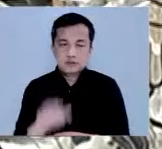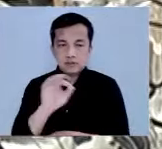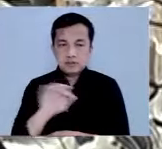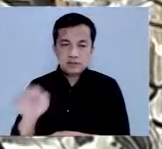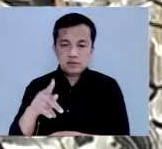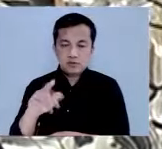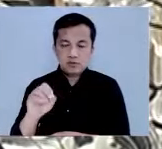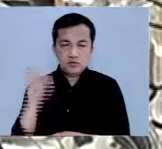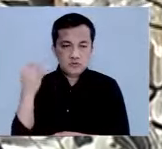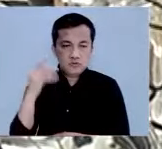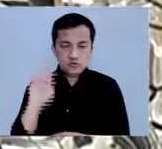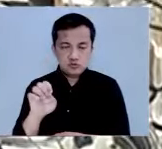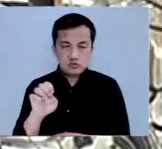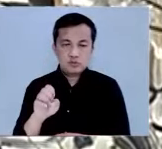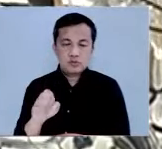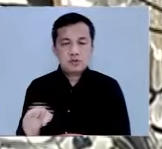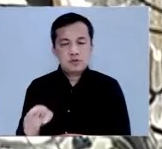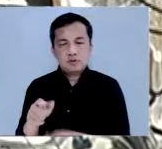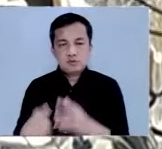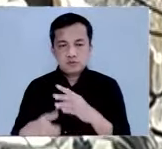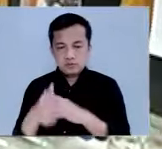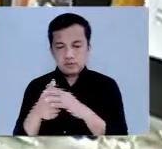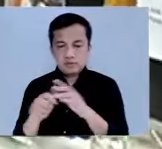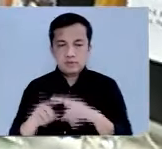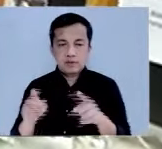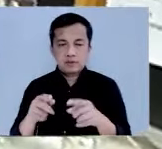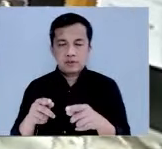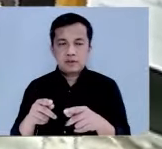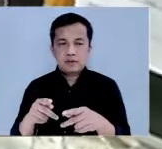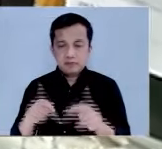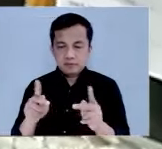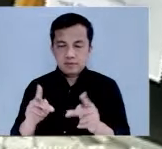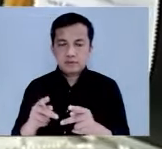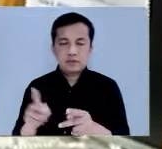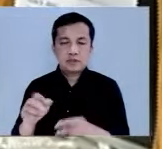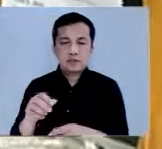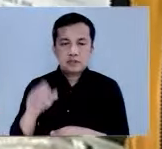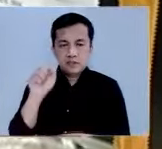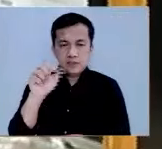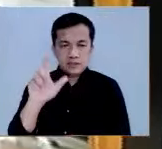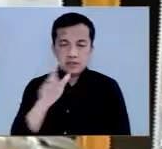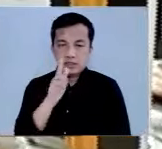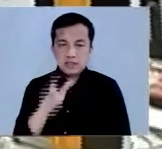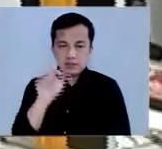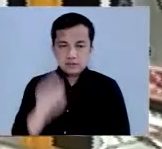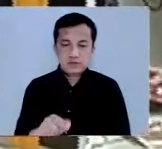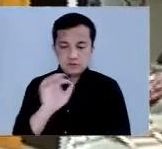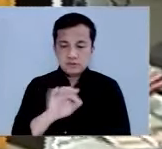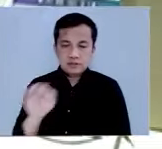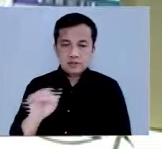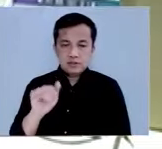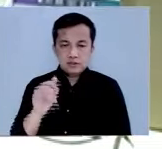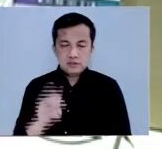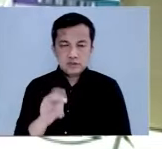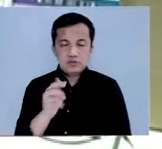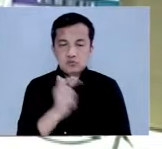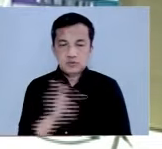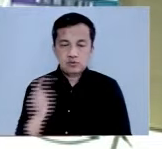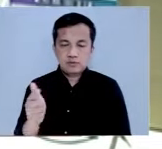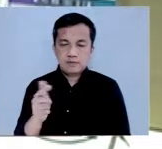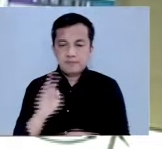Hunyo lumalabas daw na iba ang permit na hawak ng Lucky South 99 noong Enero 2020 pang business